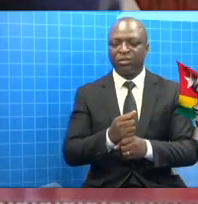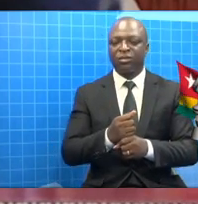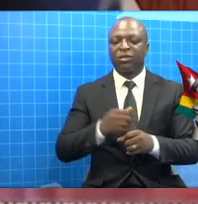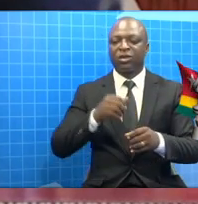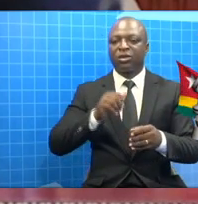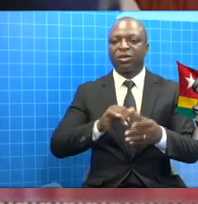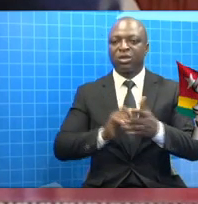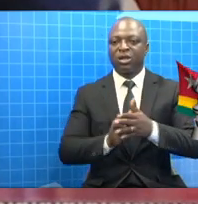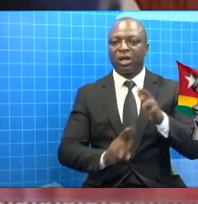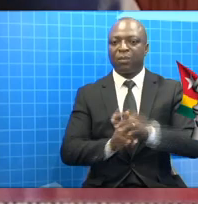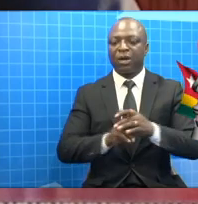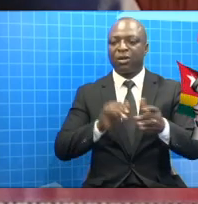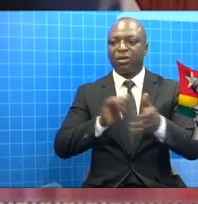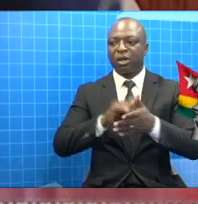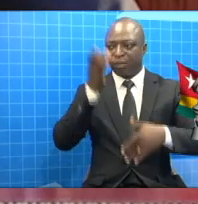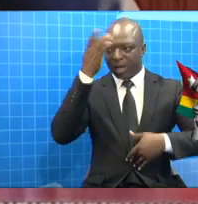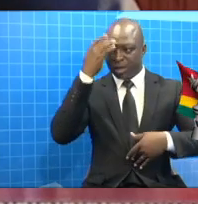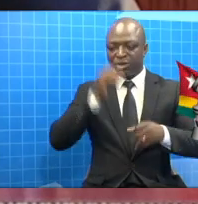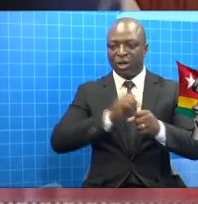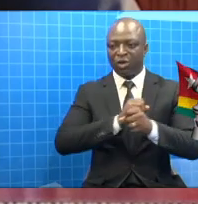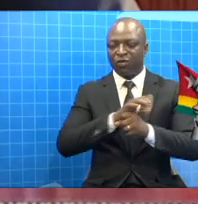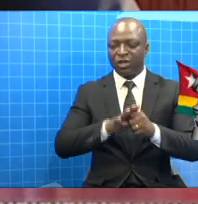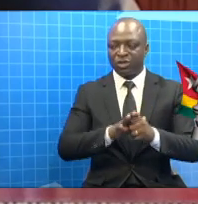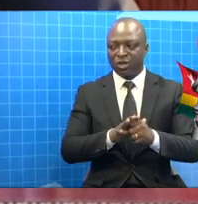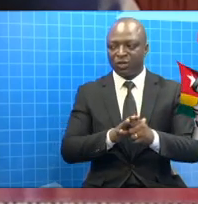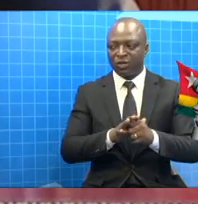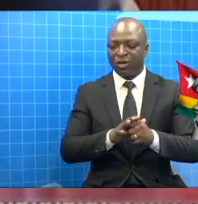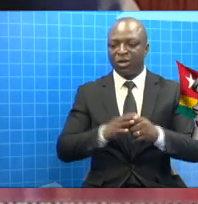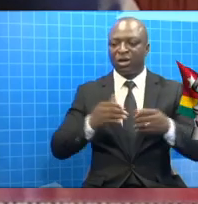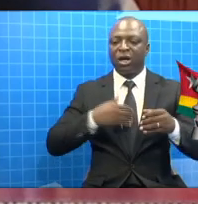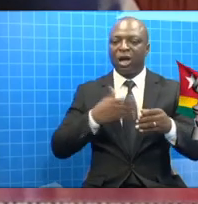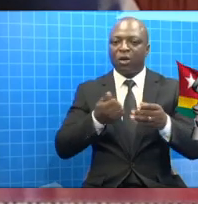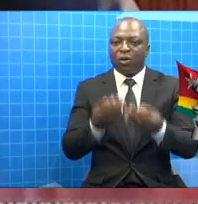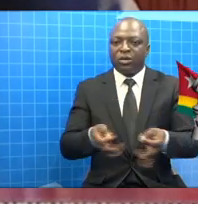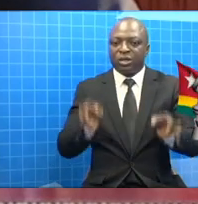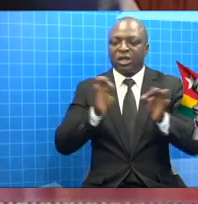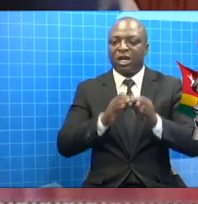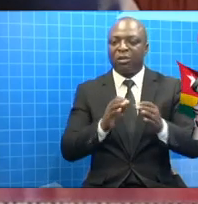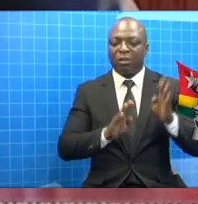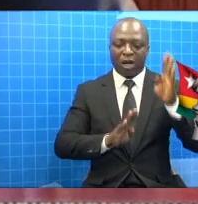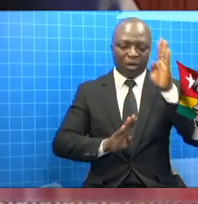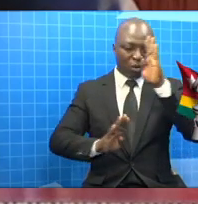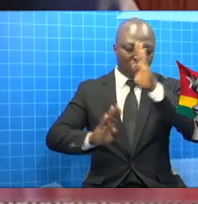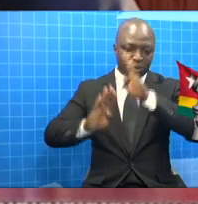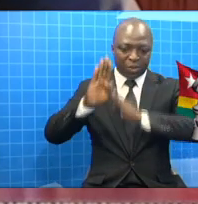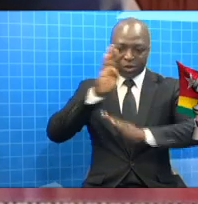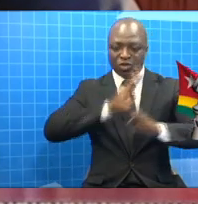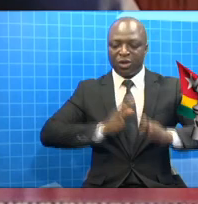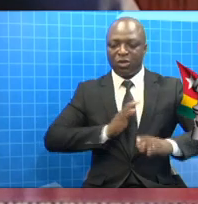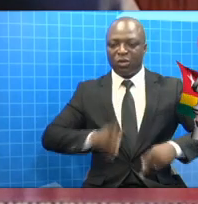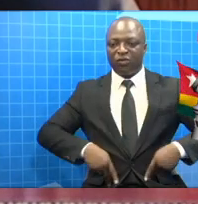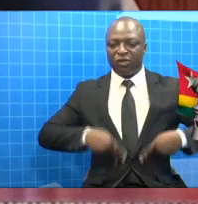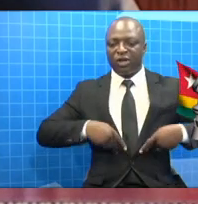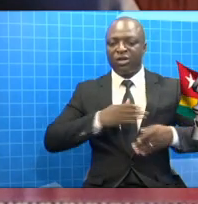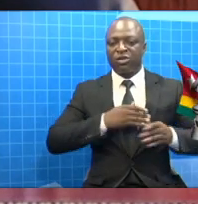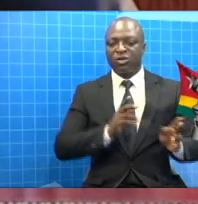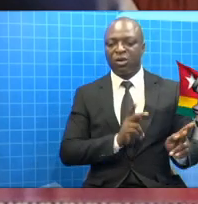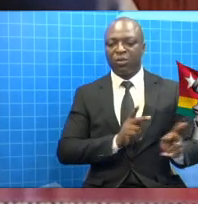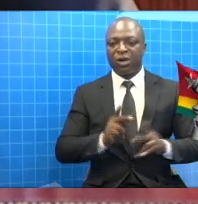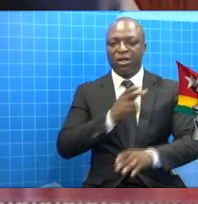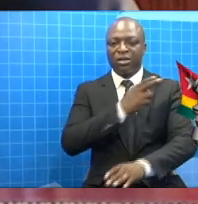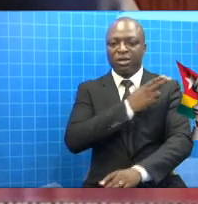l'irruption de la pandémie de la COVID-19 a considérablement perturbé nos vies sur les plans